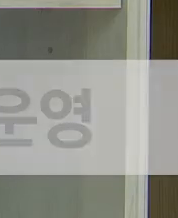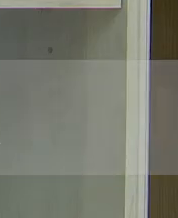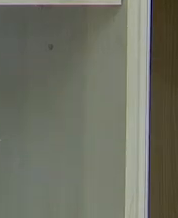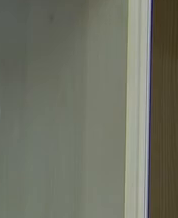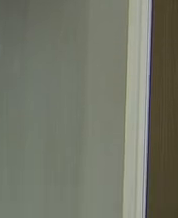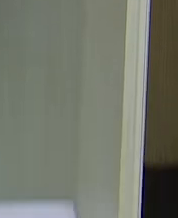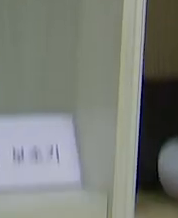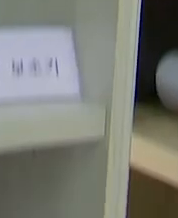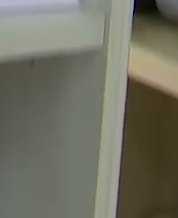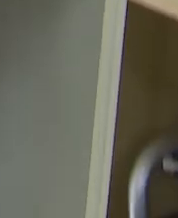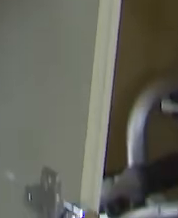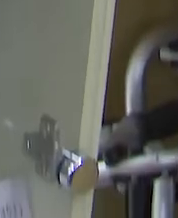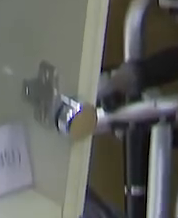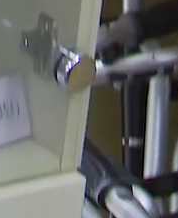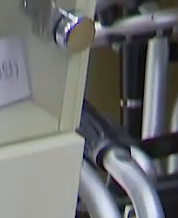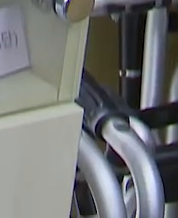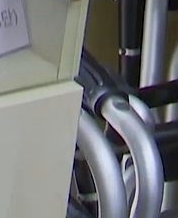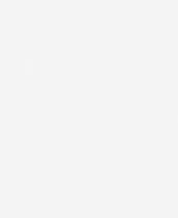있습니다.